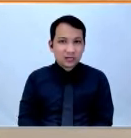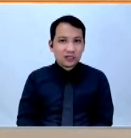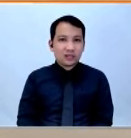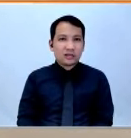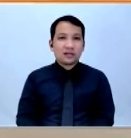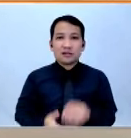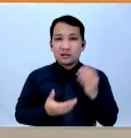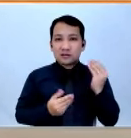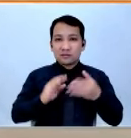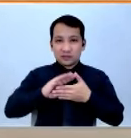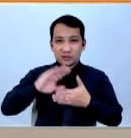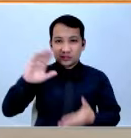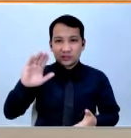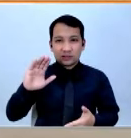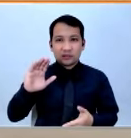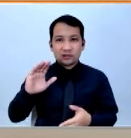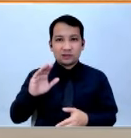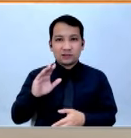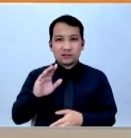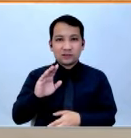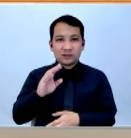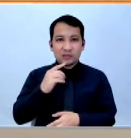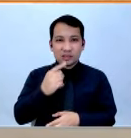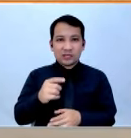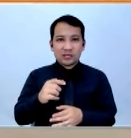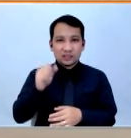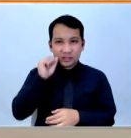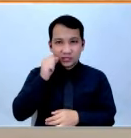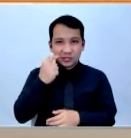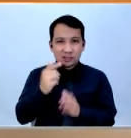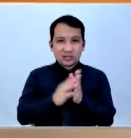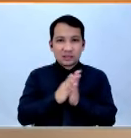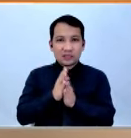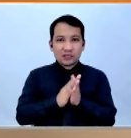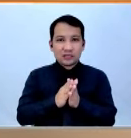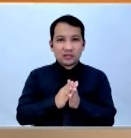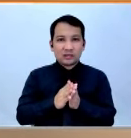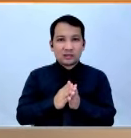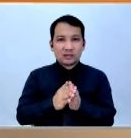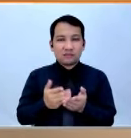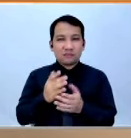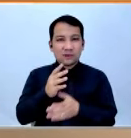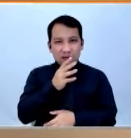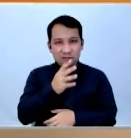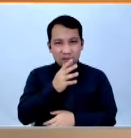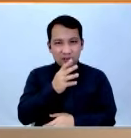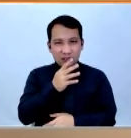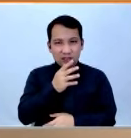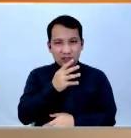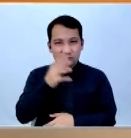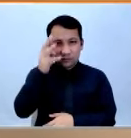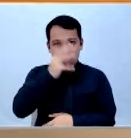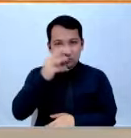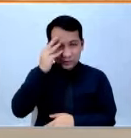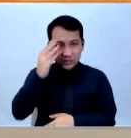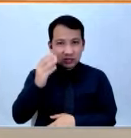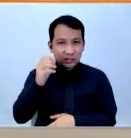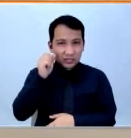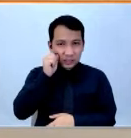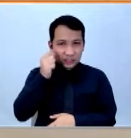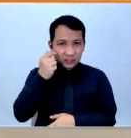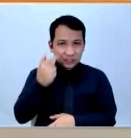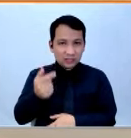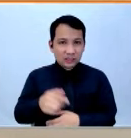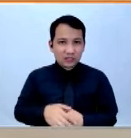ni Doktora Vicky Bello, sinabi ni Sara na excited na siyang maging mommy. Pero may ilang pangamba pa rin daw si Sara. Are you